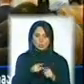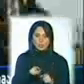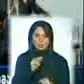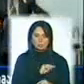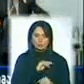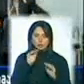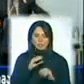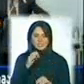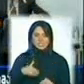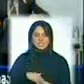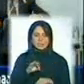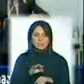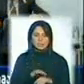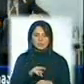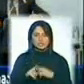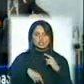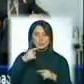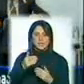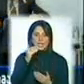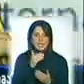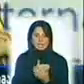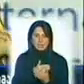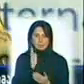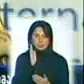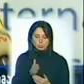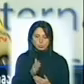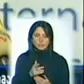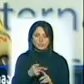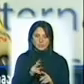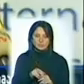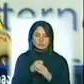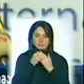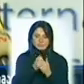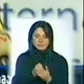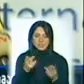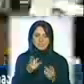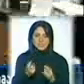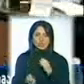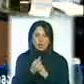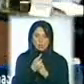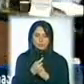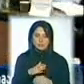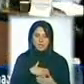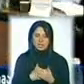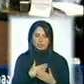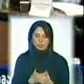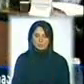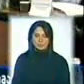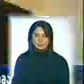Ამჟამად მუშავდება Se hepatitis პროგრამის შემდეგი ეტაპი, რომელიც მოიცავს ელიმინაციის მისაღწევად საჭირო ამოცანებს და